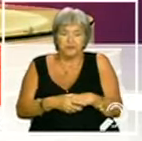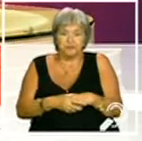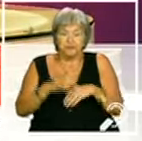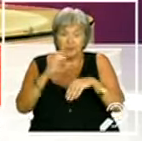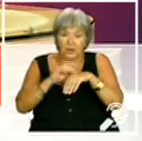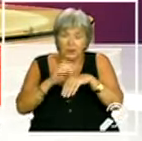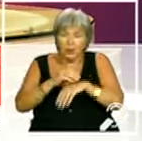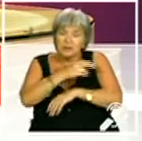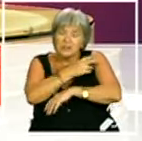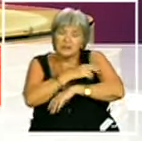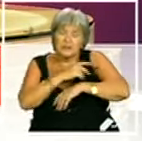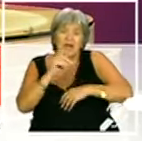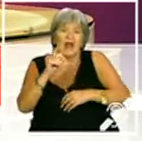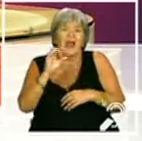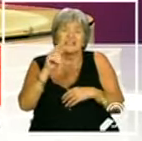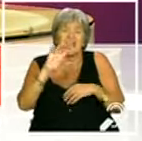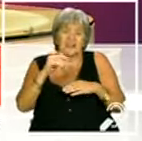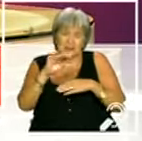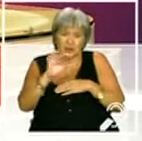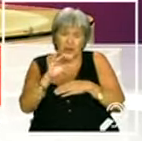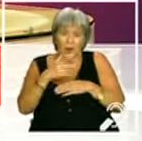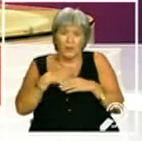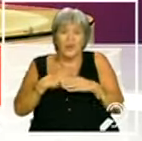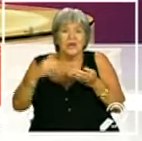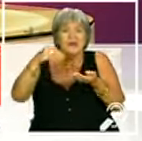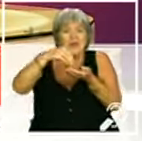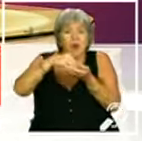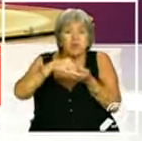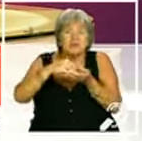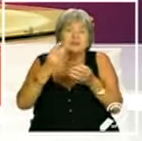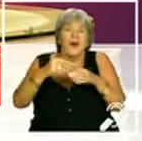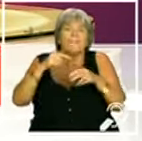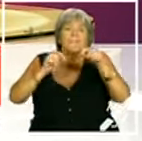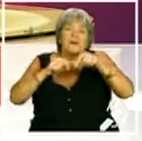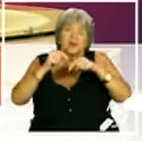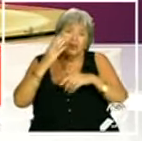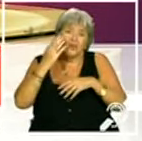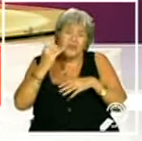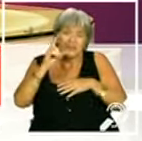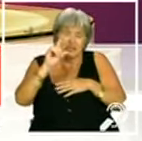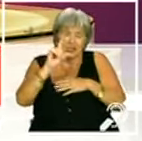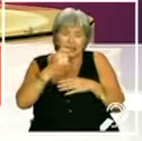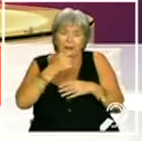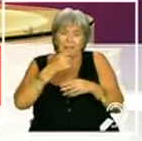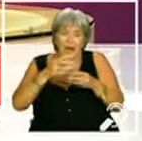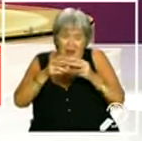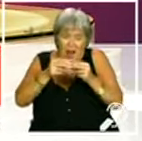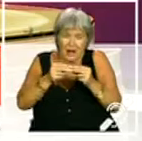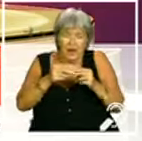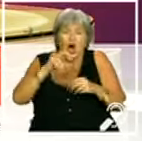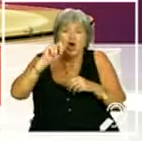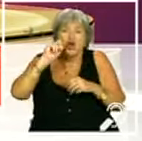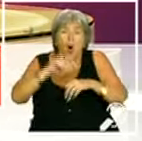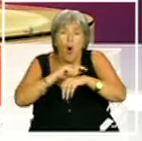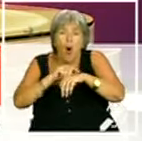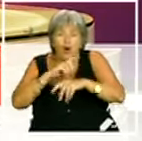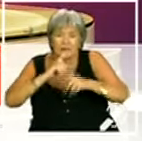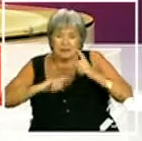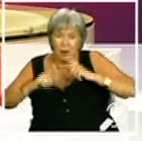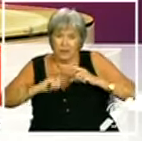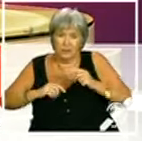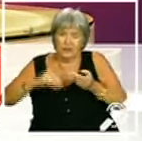Medicii de la Spitalul Grigore Alexandrescu au reușit să-i replanteze piciorul fetiței de 7 ani rănită în accidentul rutier. 9 ore a durat operația.